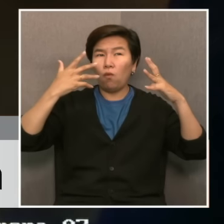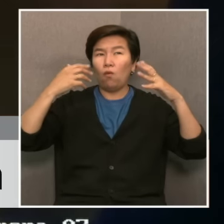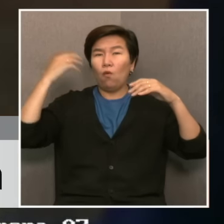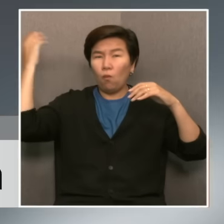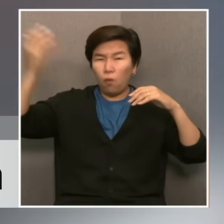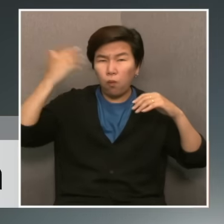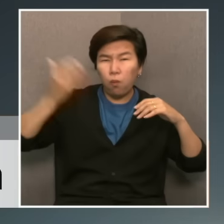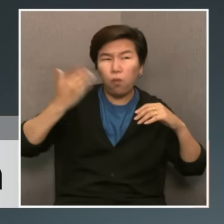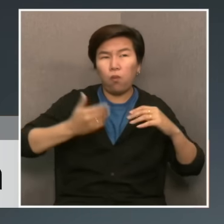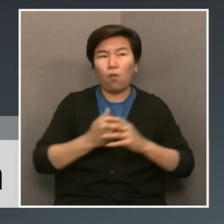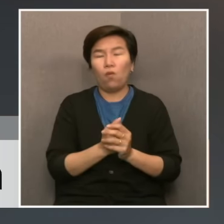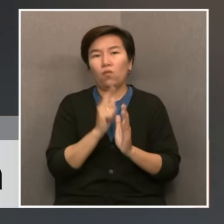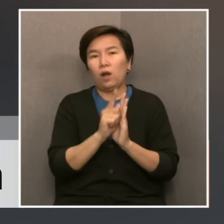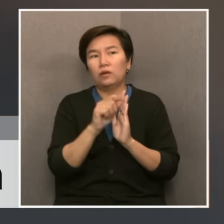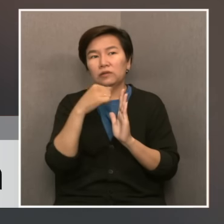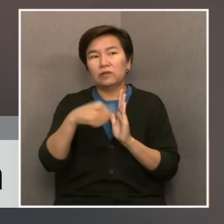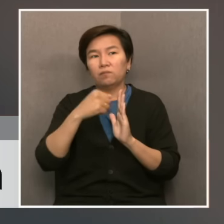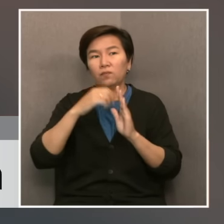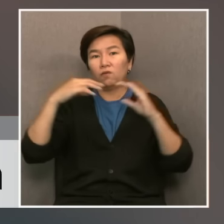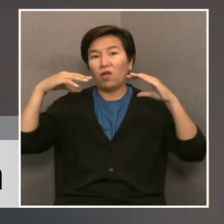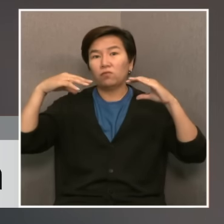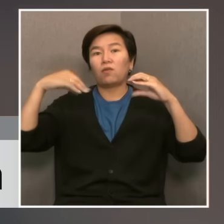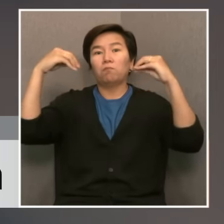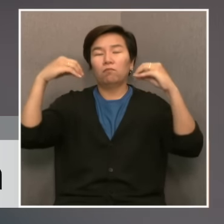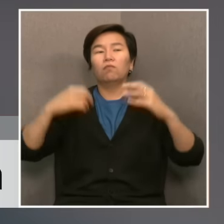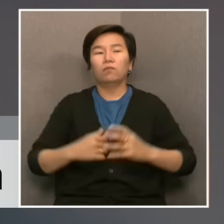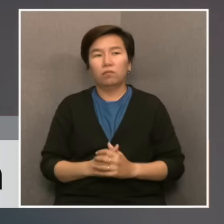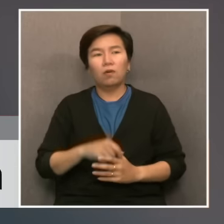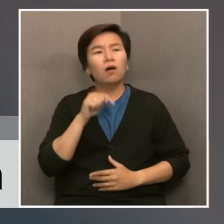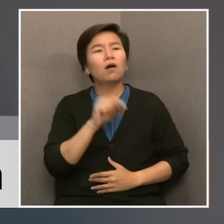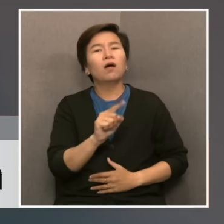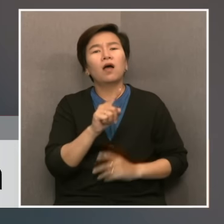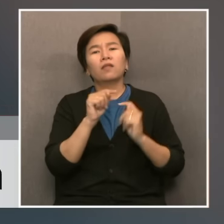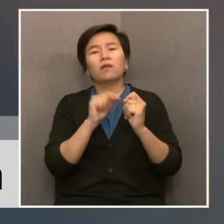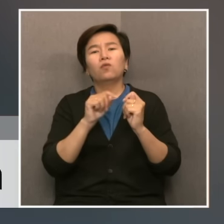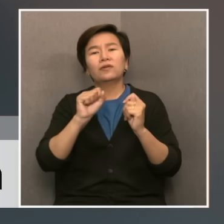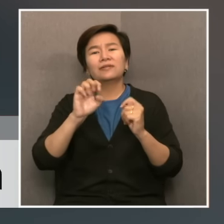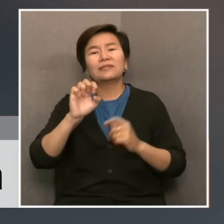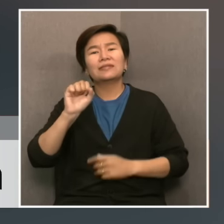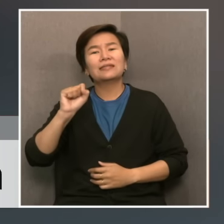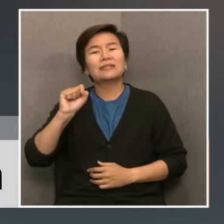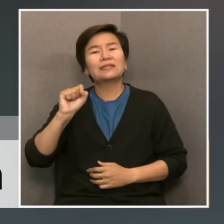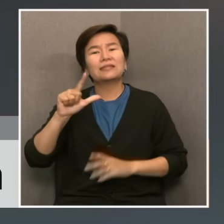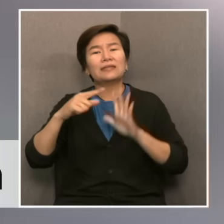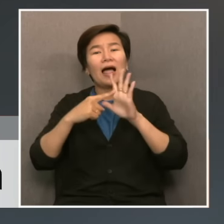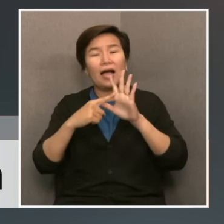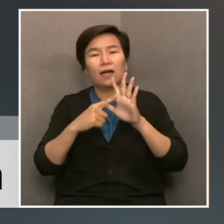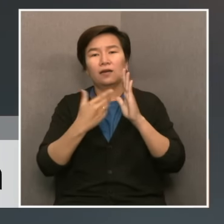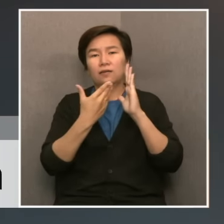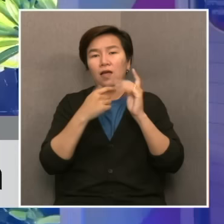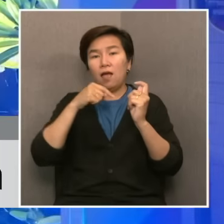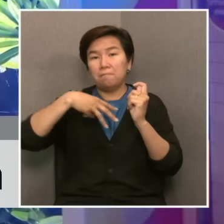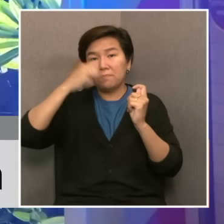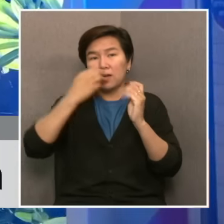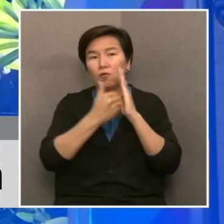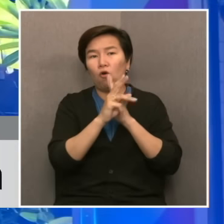แรงนานกว่า10นาทีแล้วก็ไฟฟ้าดับด้วยในพื้นที่ตำบลศิลาอำเภอเมืองขอนแก่นเหตุการณ์เกิดขึ้นค่ำเมื่อวาน